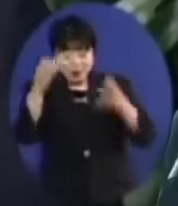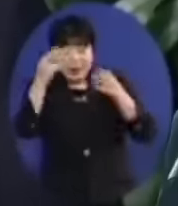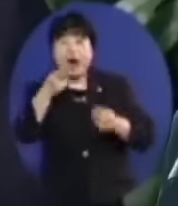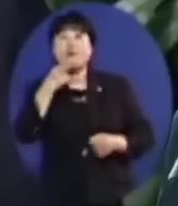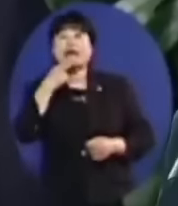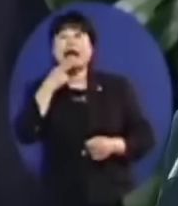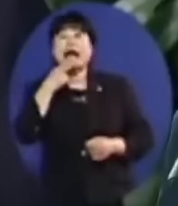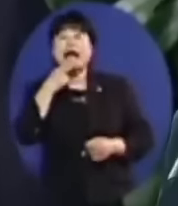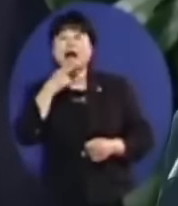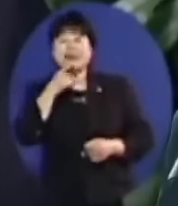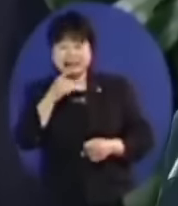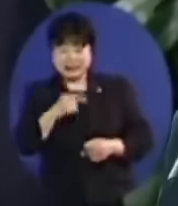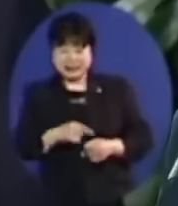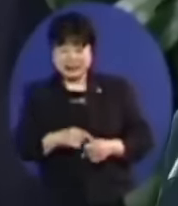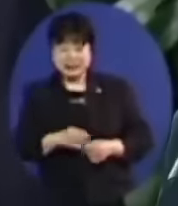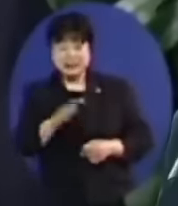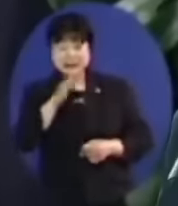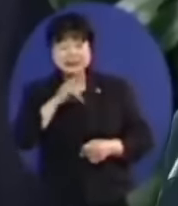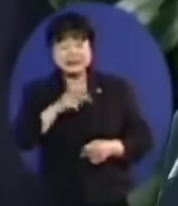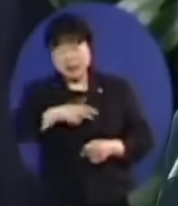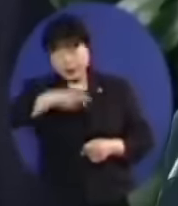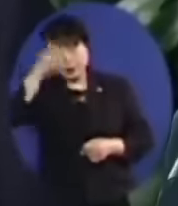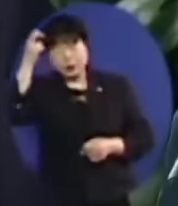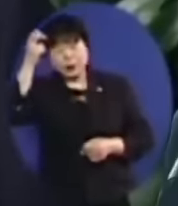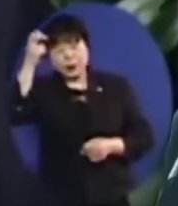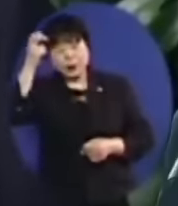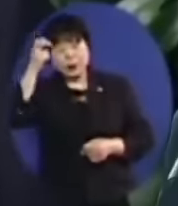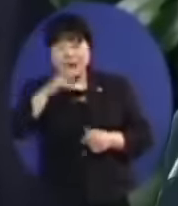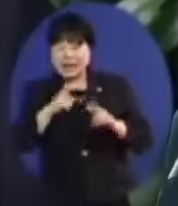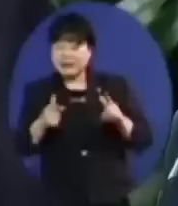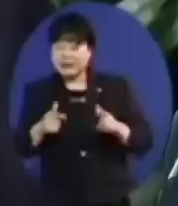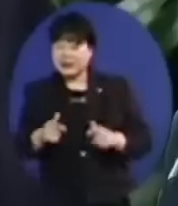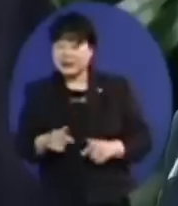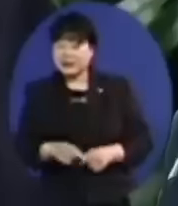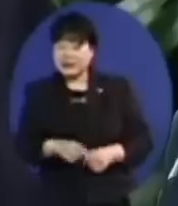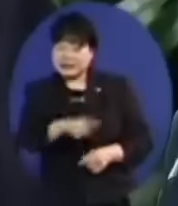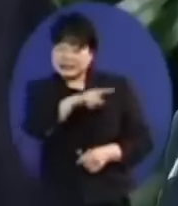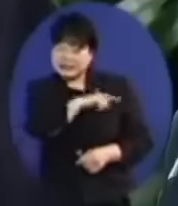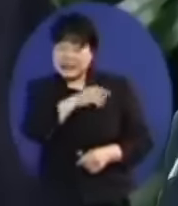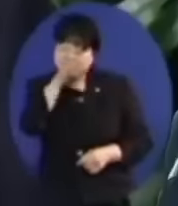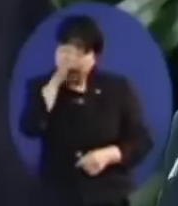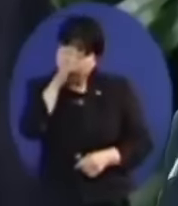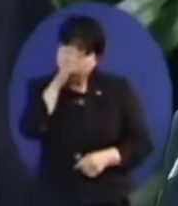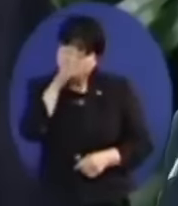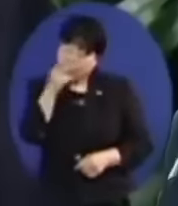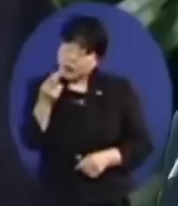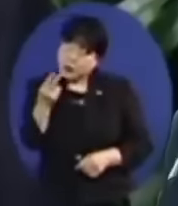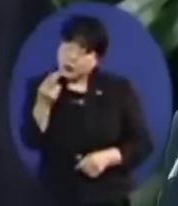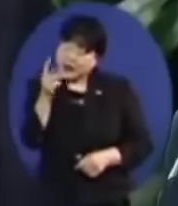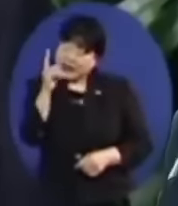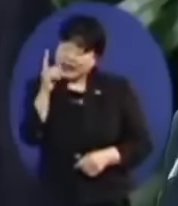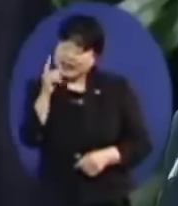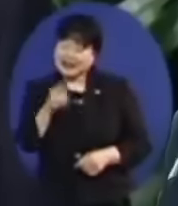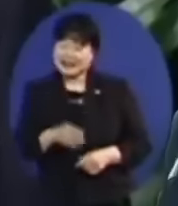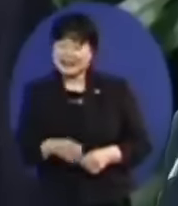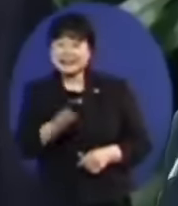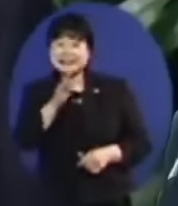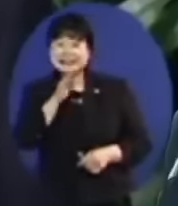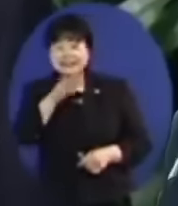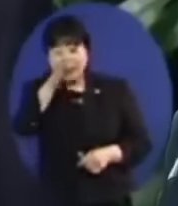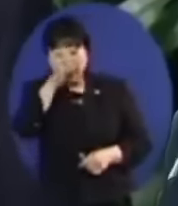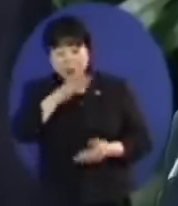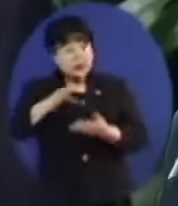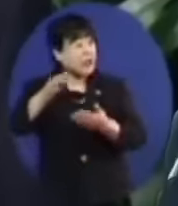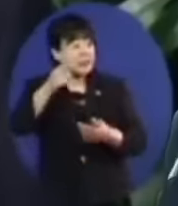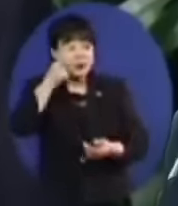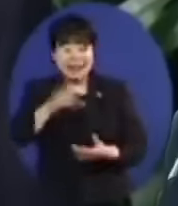그건 진짜 똑똑한 사람이든지 진짜 바보든지 둘 중에 하나인 것은, 진짜 바보는 못